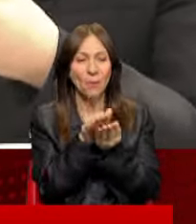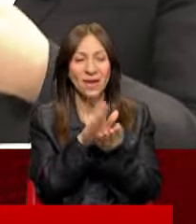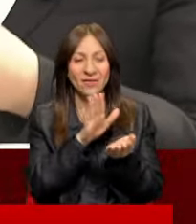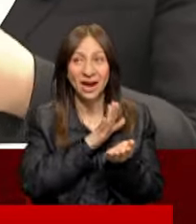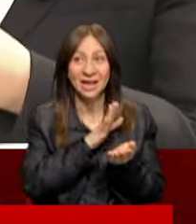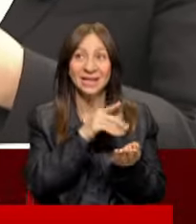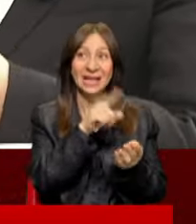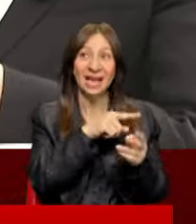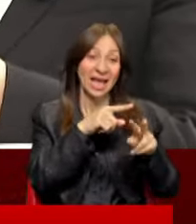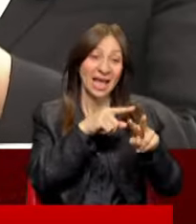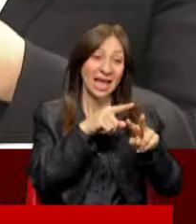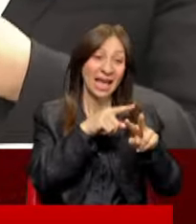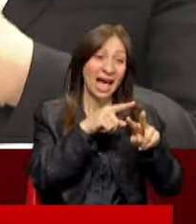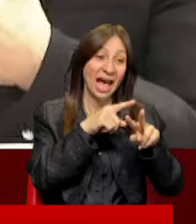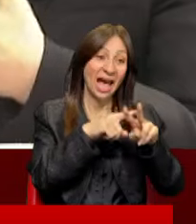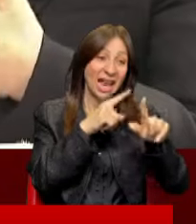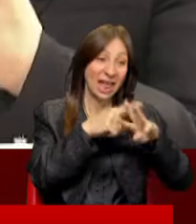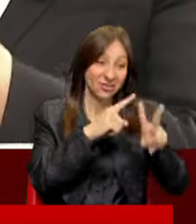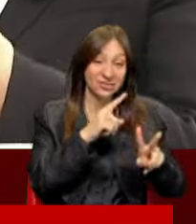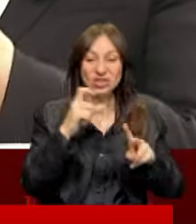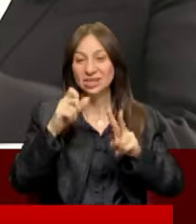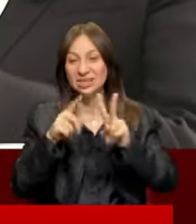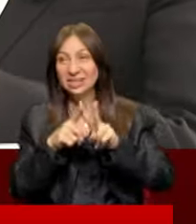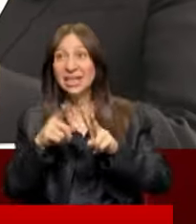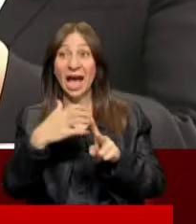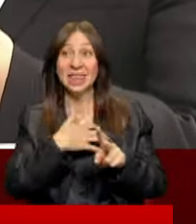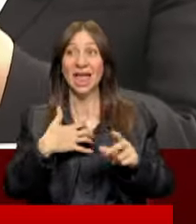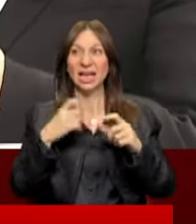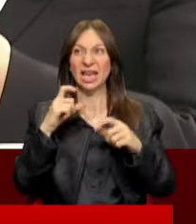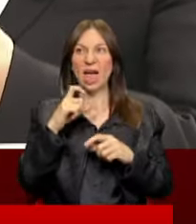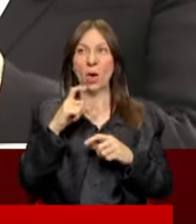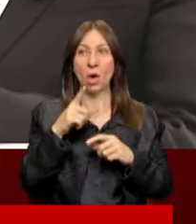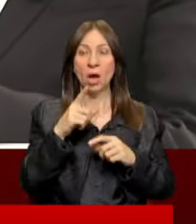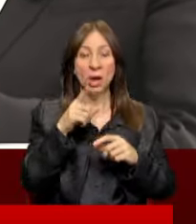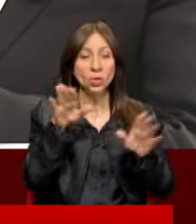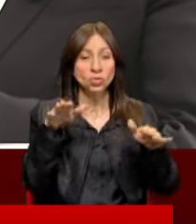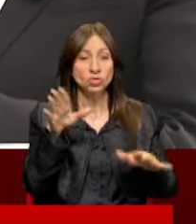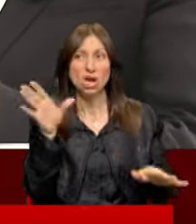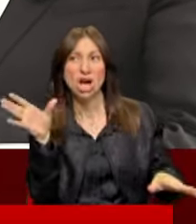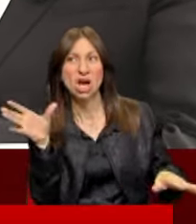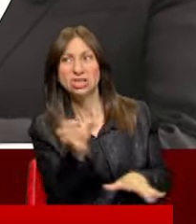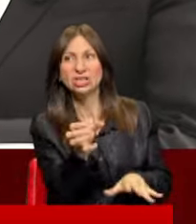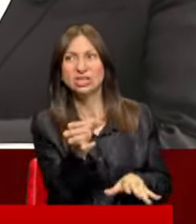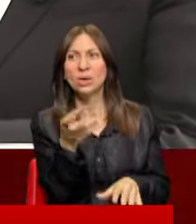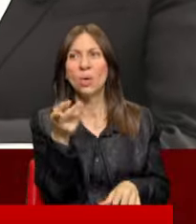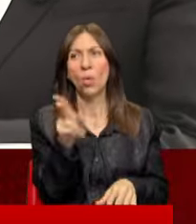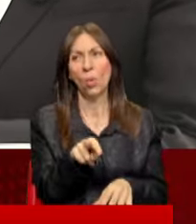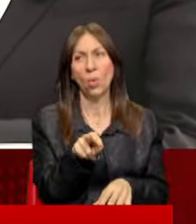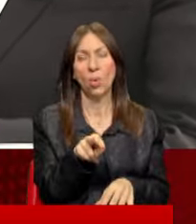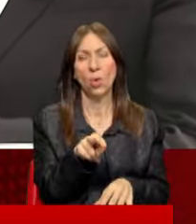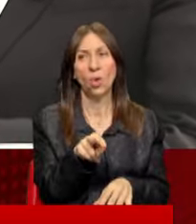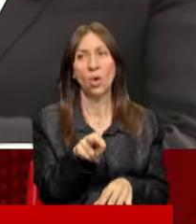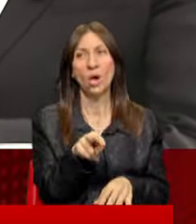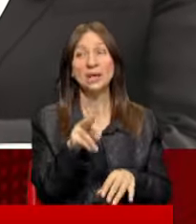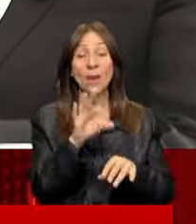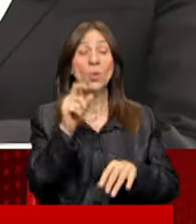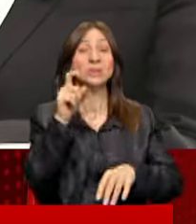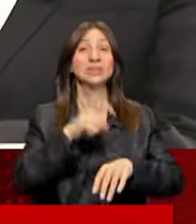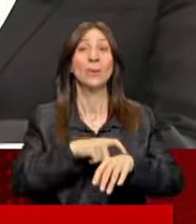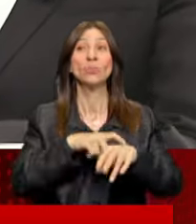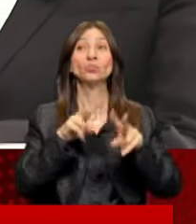Birisi Alev, diğeri Cin. Alev ve Cin'in annesi Cleo hacıya bir saldırı gerçekleştirip ölümüne sebep oluyor. Tam da o